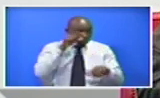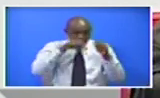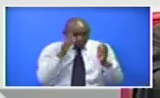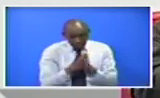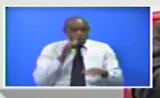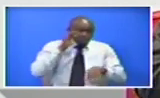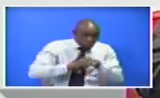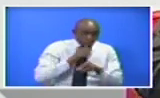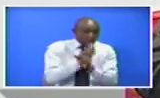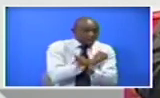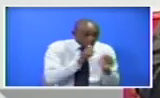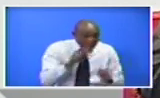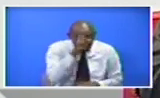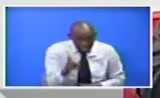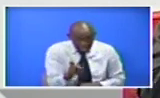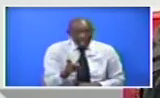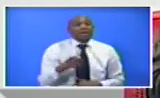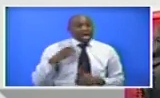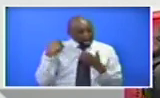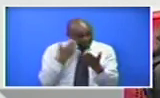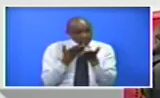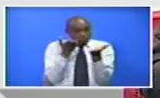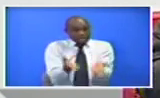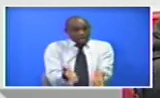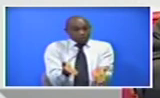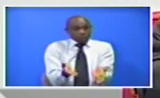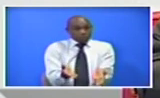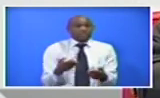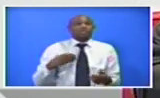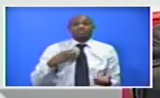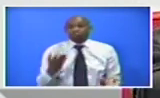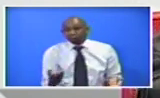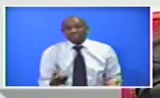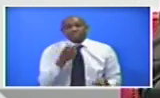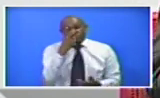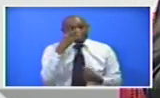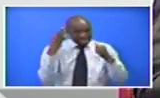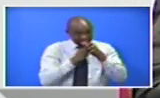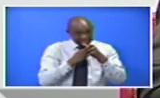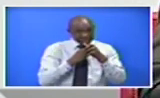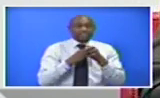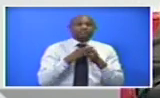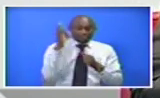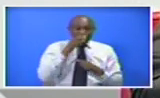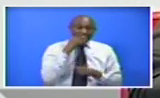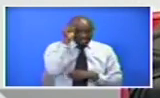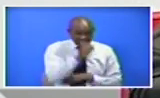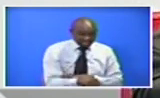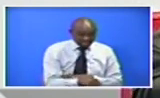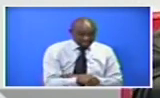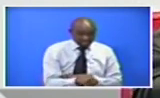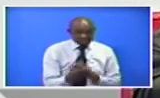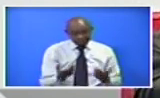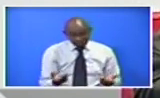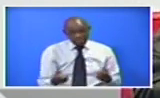vilivyo? Katika majibu yenu kufikia sasa mwisho tukifunga, asilimia 28 yasema ndio, wanasema ndio,